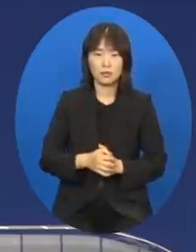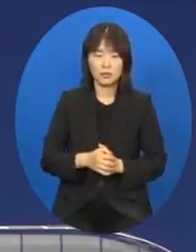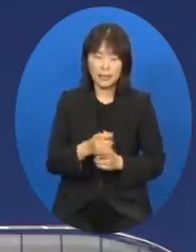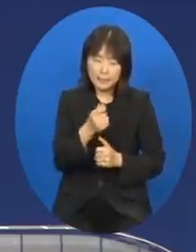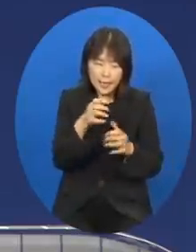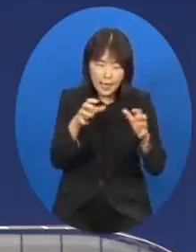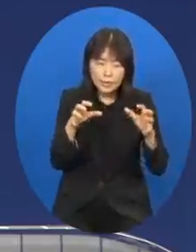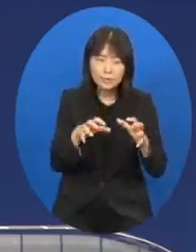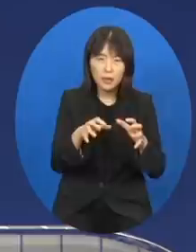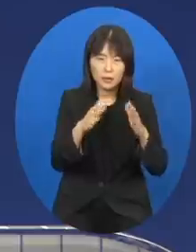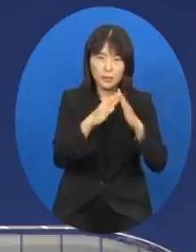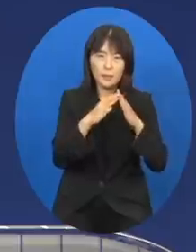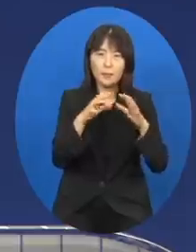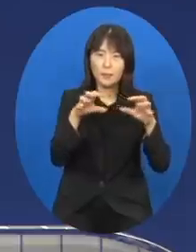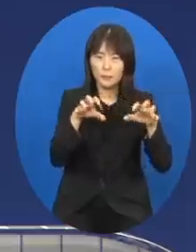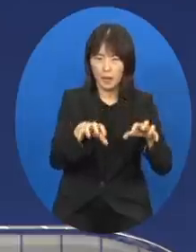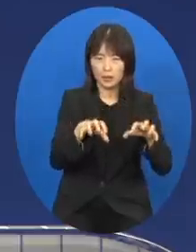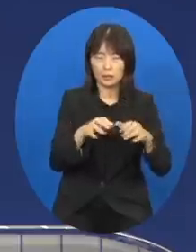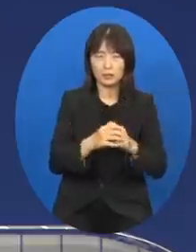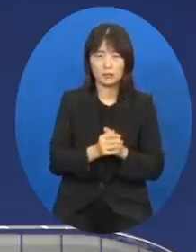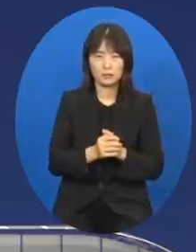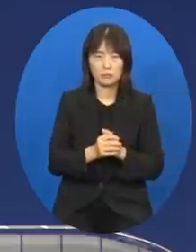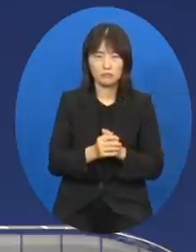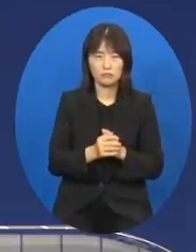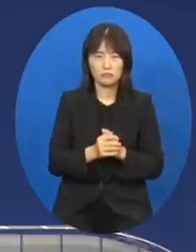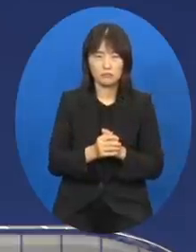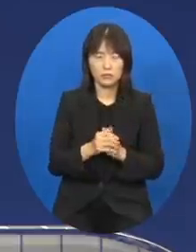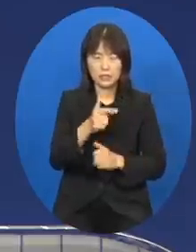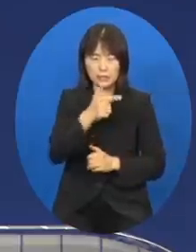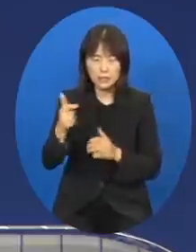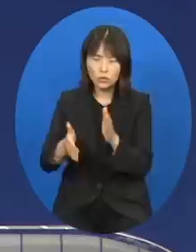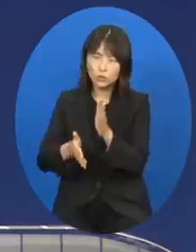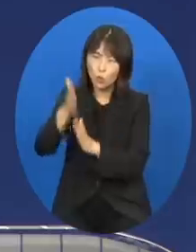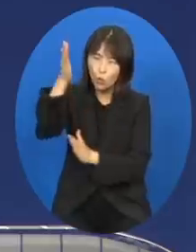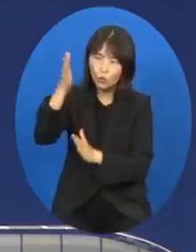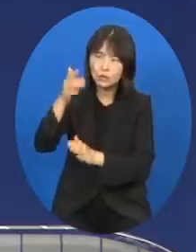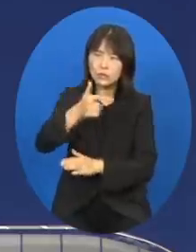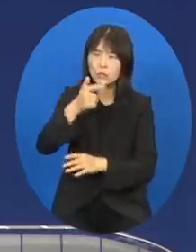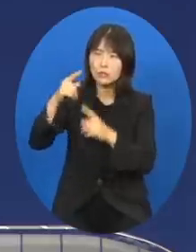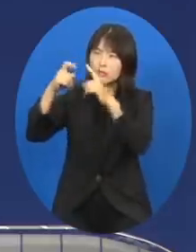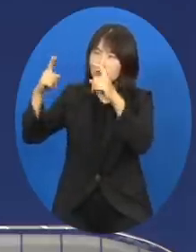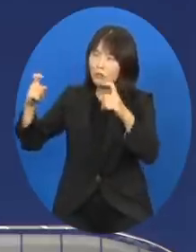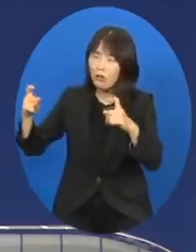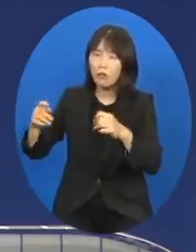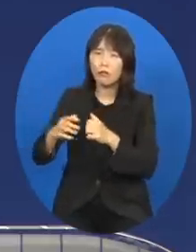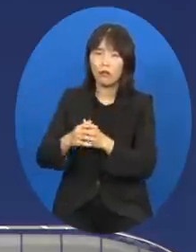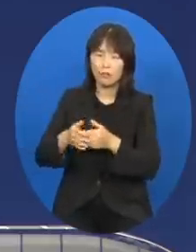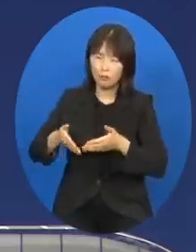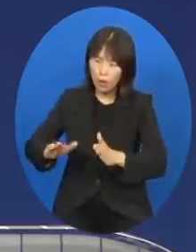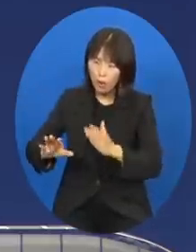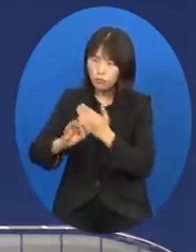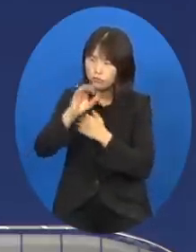마을이었다는. 이왕이면은 좀 큰 도시, 큰 성읍에 태어나시지 왜 그렇게 작은